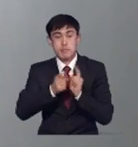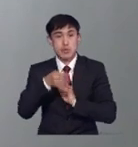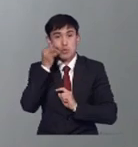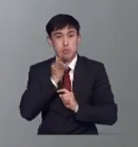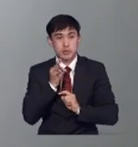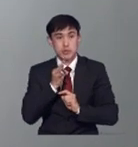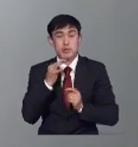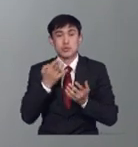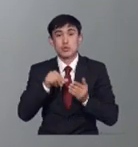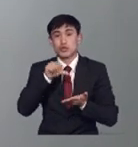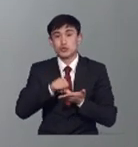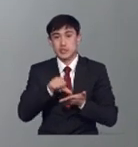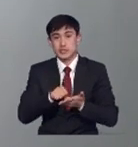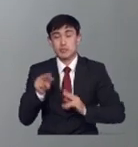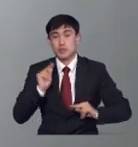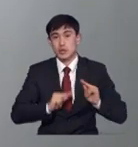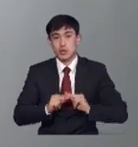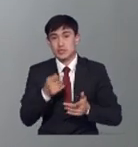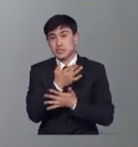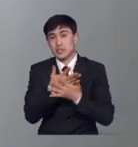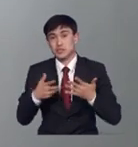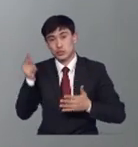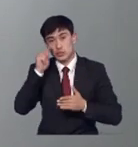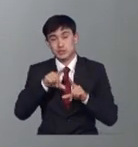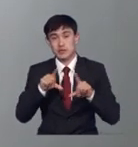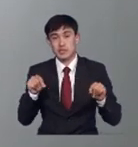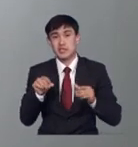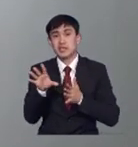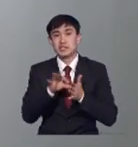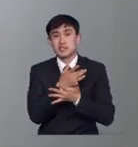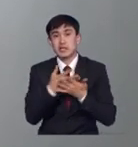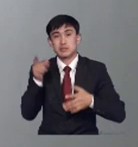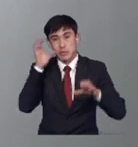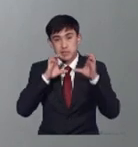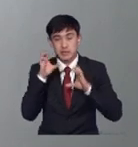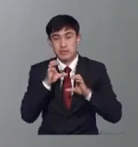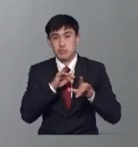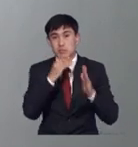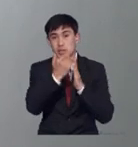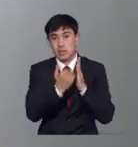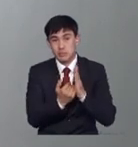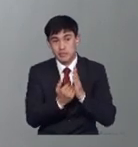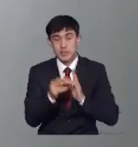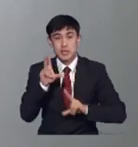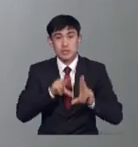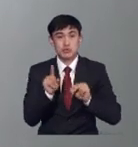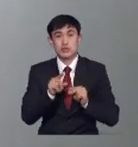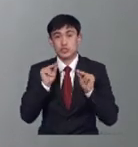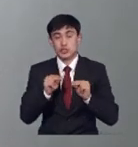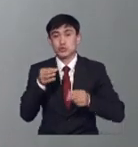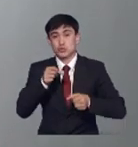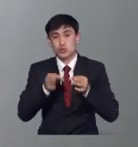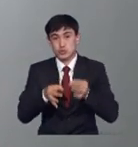опытом поскольку участники педагоги из разных учебных заведений с разными образовательными программами Надеемся на честное